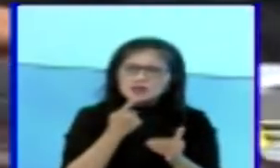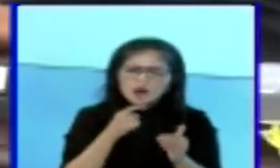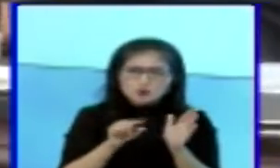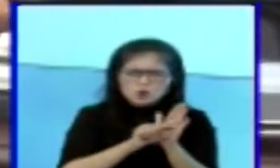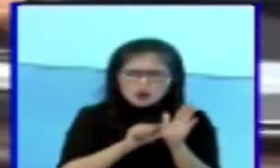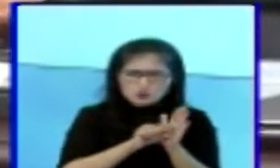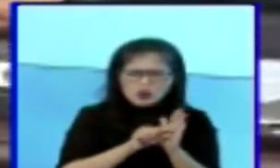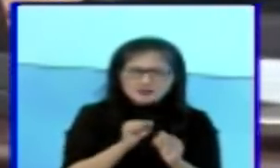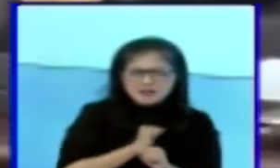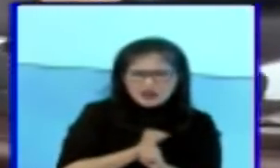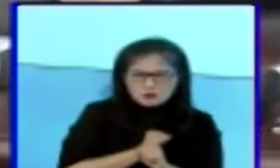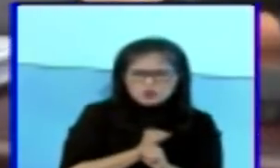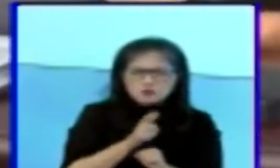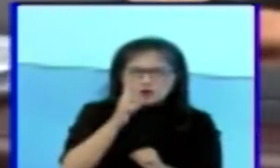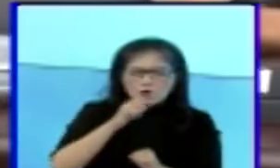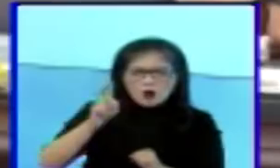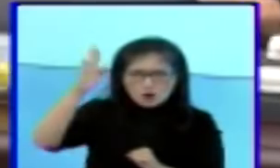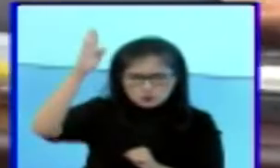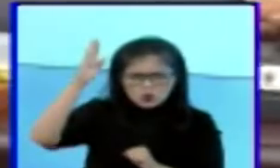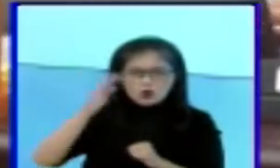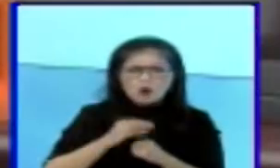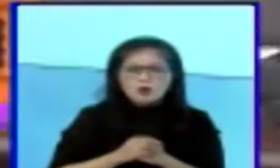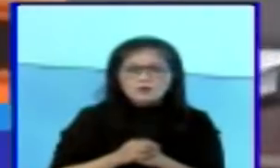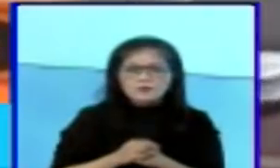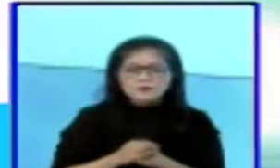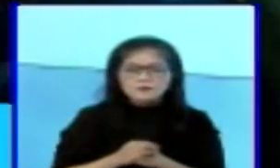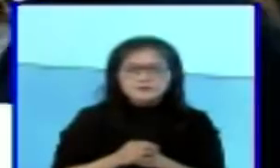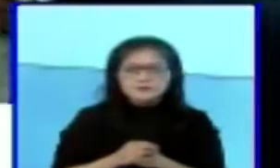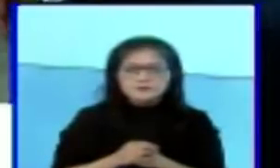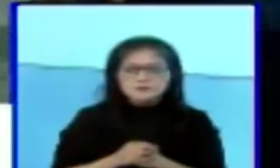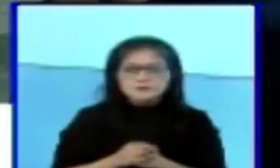takut kepada Allah Subhanahu wa Ta'ala, Tuhan Yang Maha Kuasa.